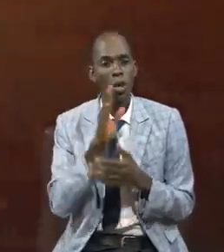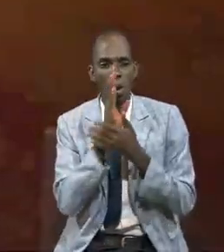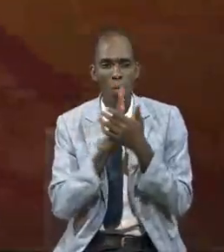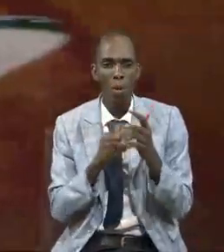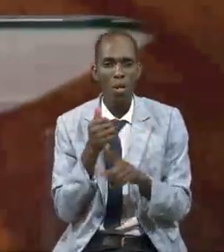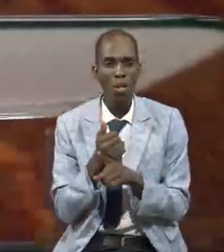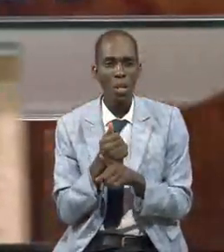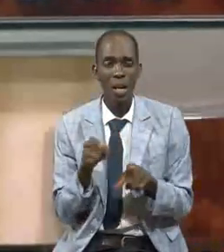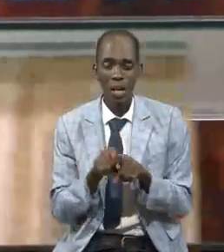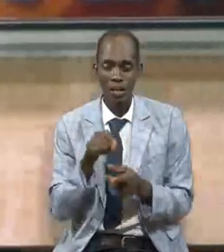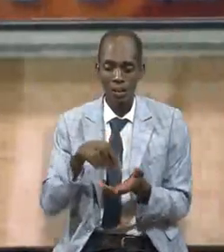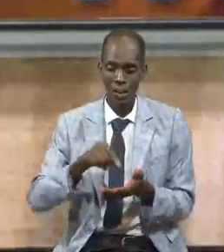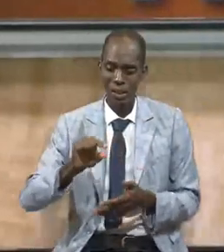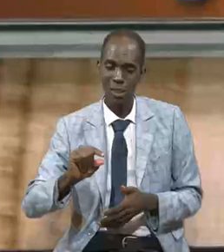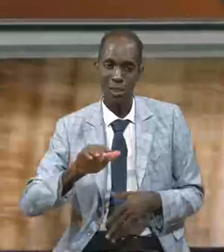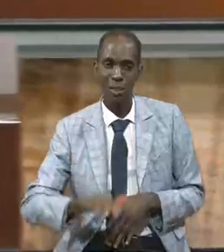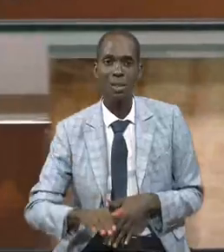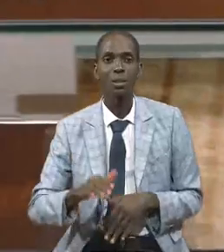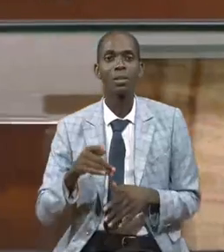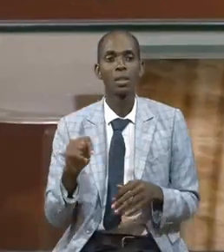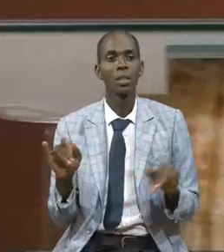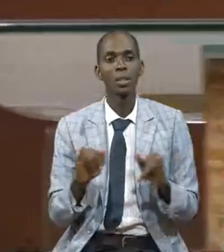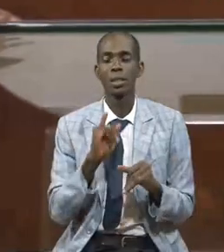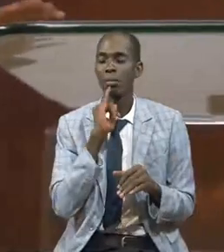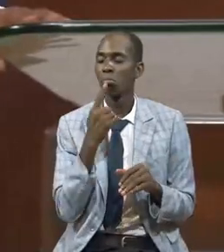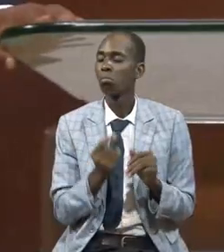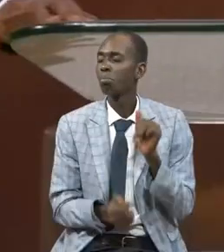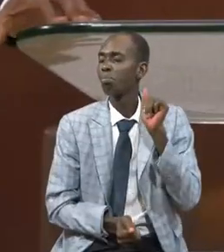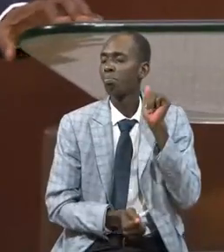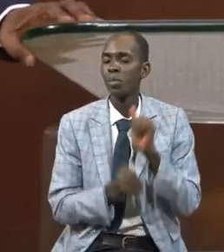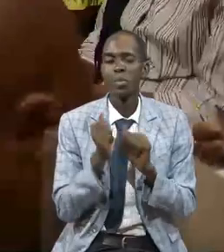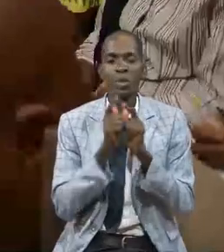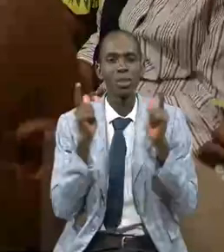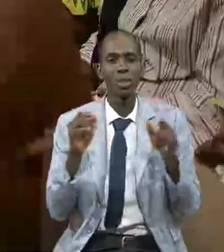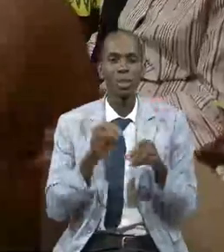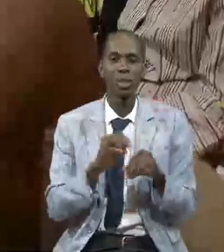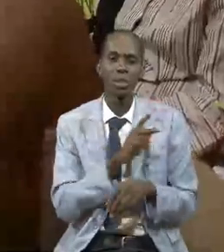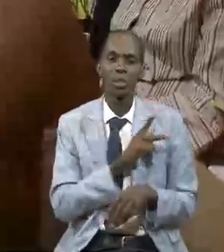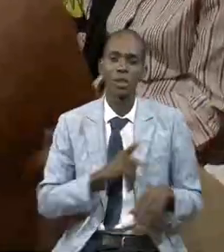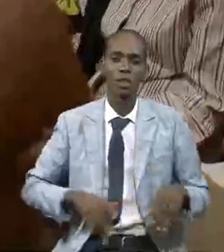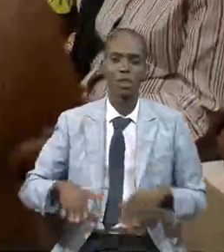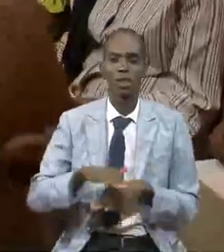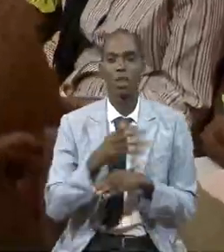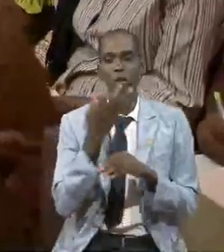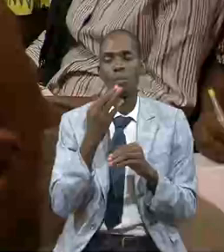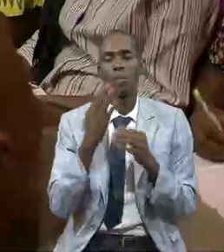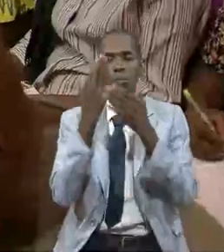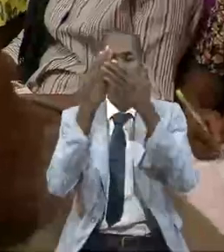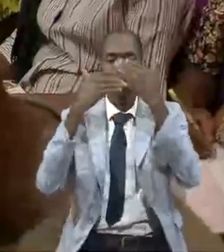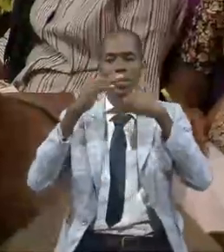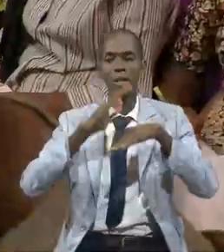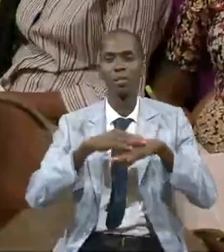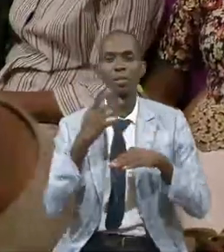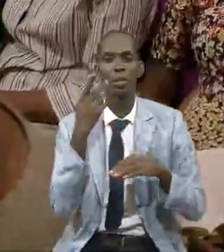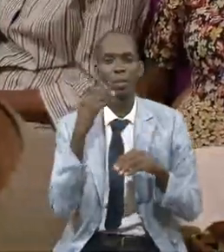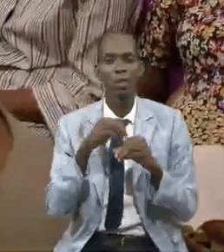sera le plus grand dans le royaume des cieux. Luc 13.